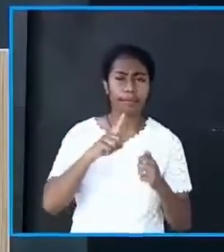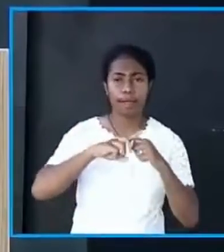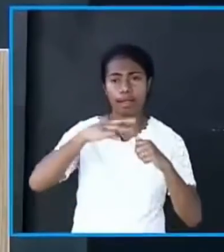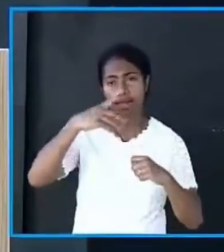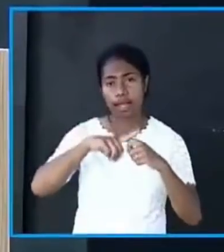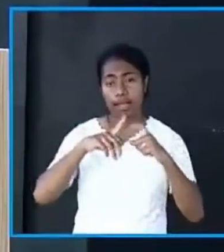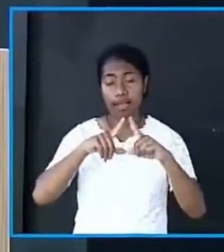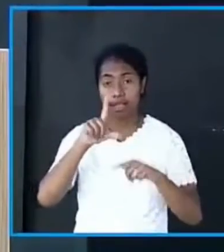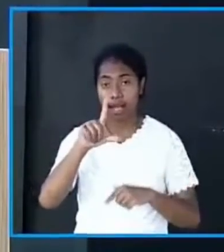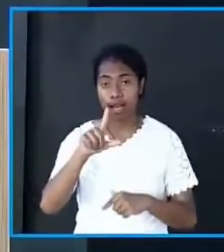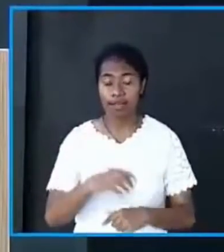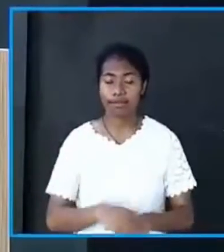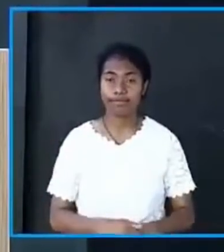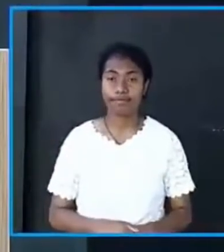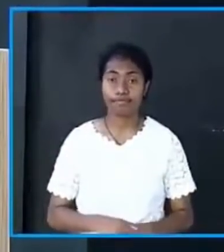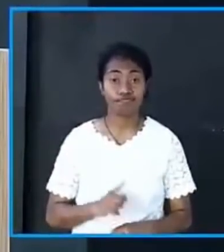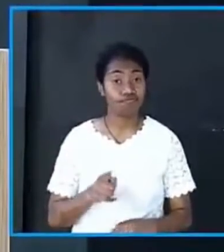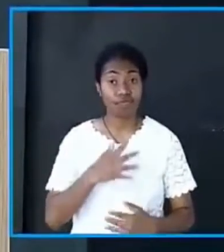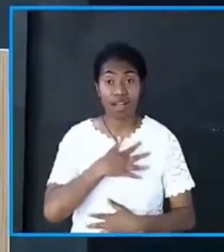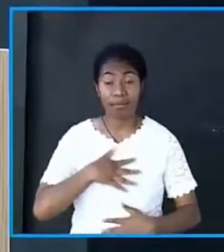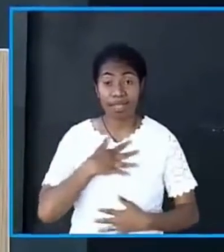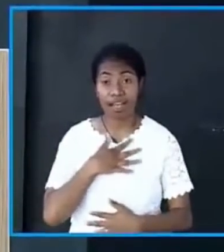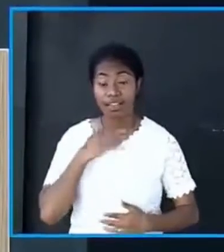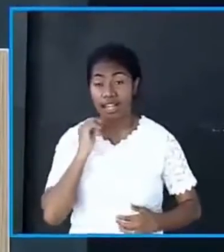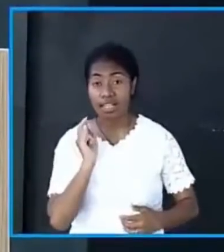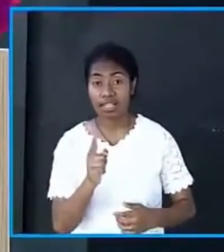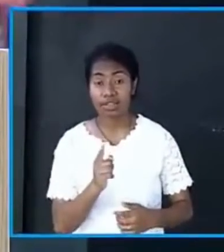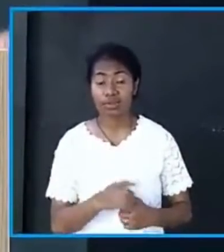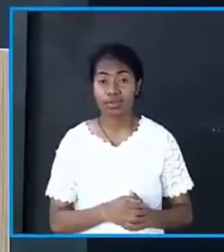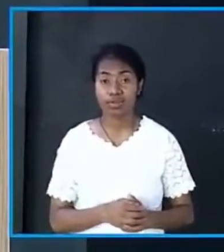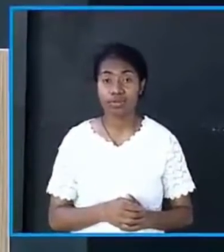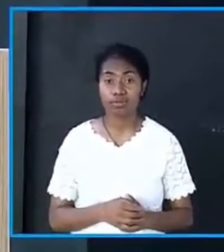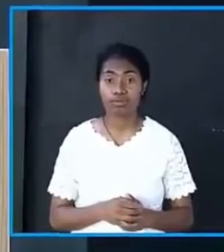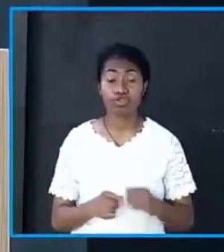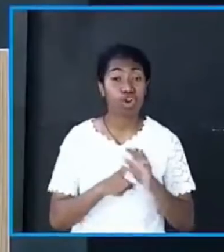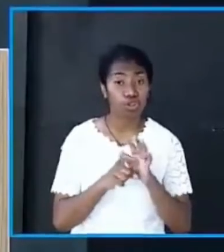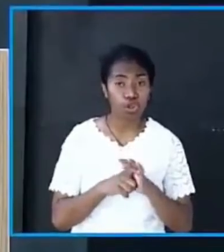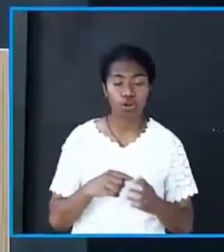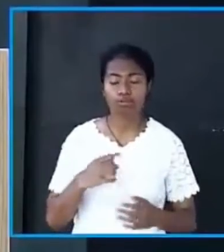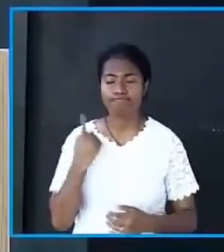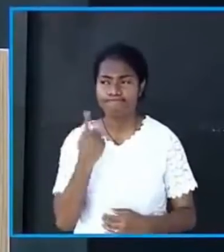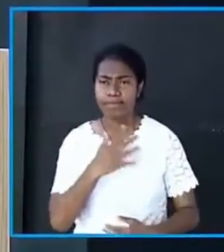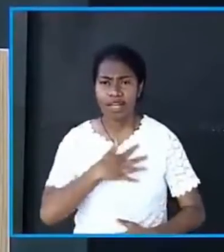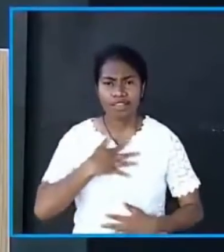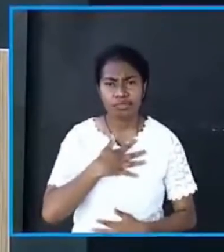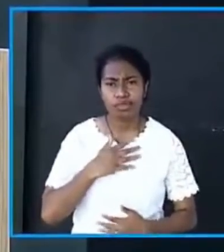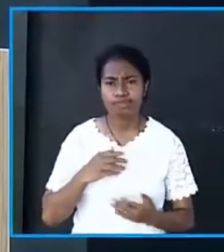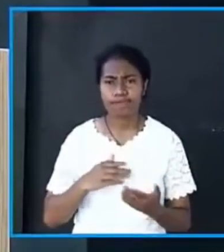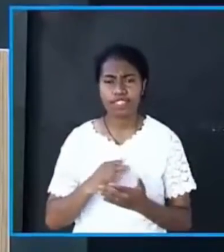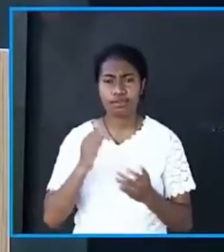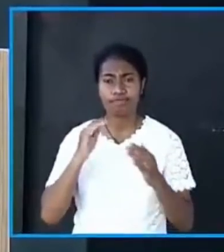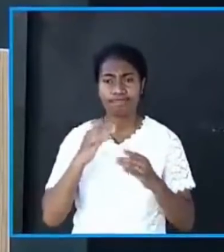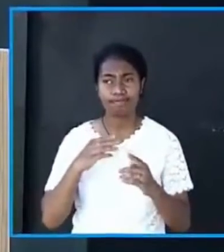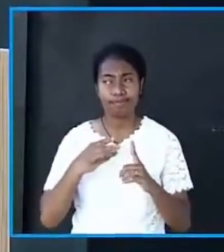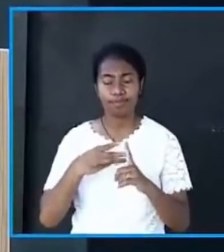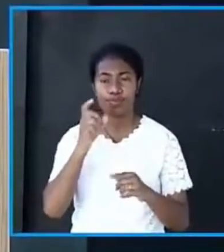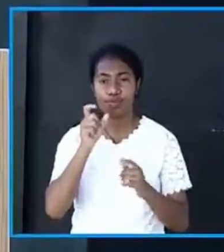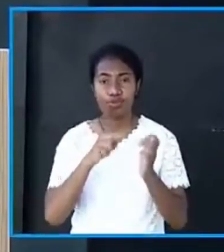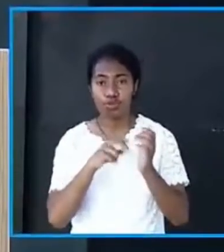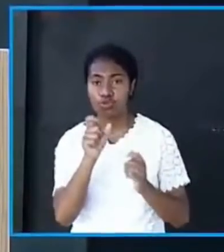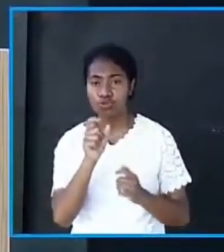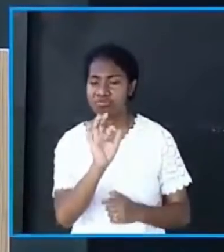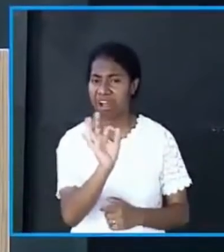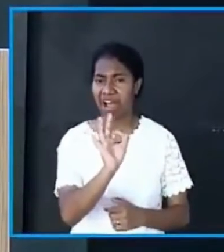itu tadi ada begitu dibunuh dia tidak ada lagi Hai